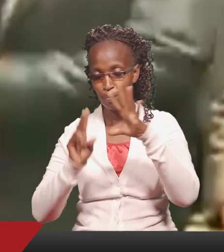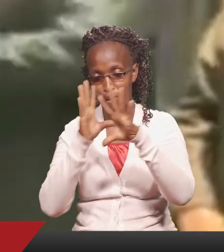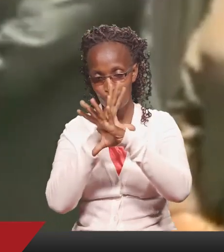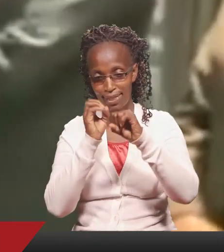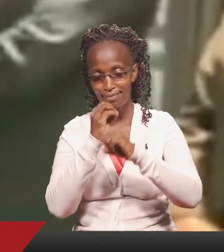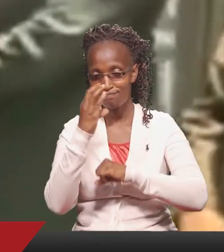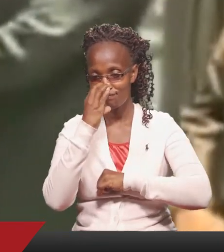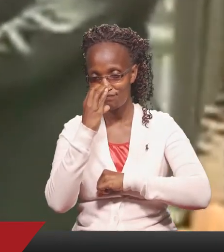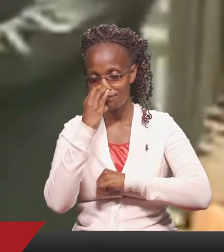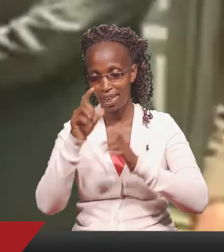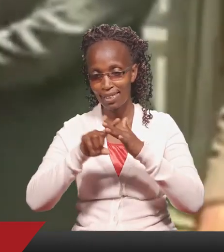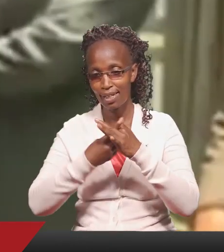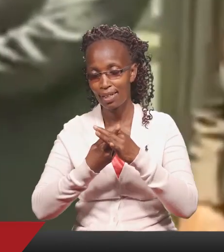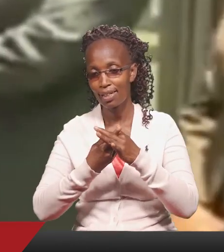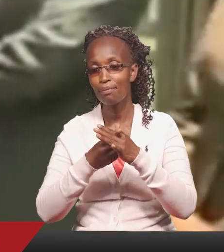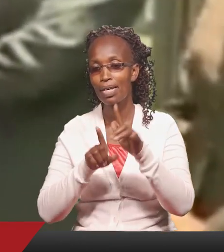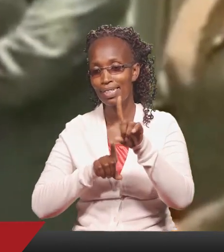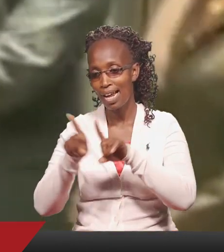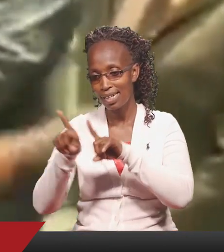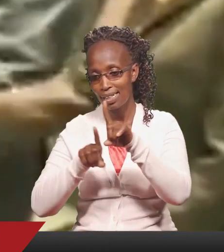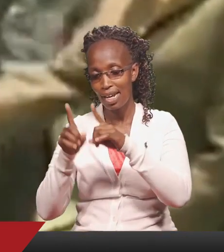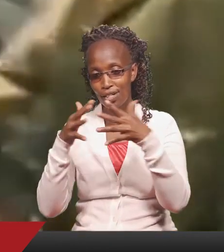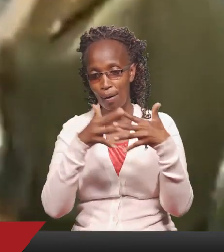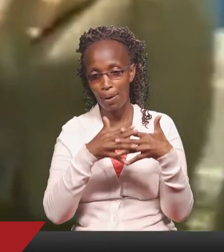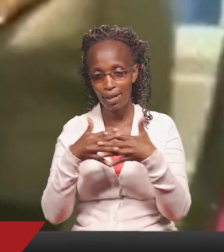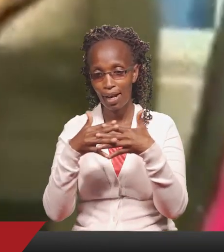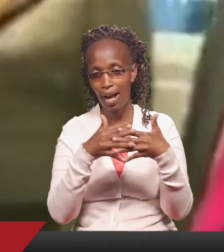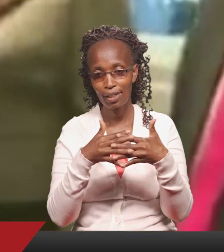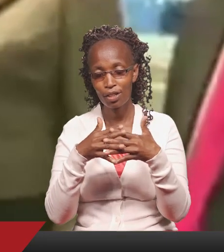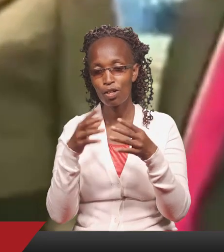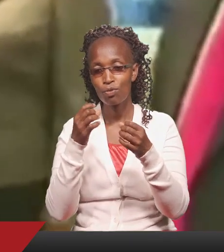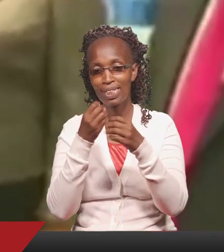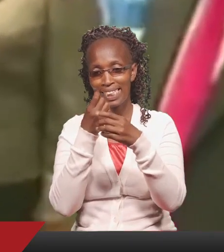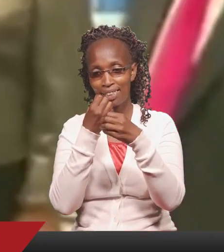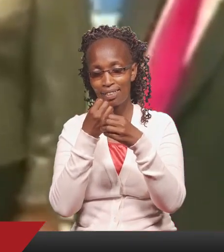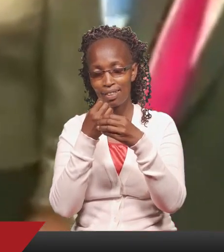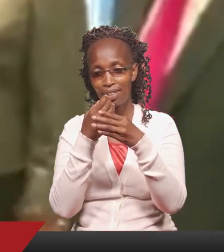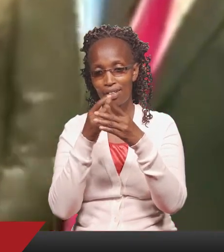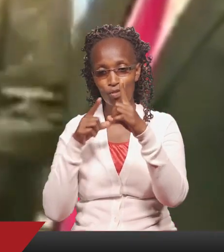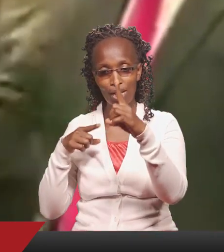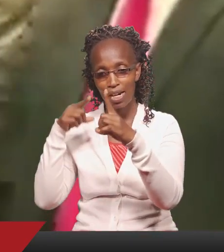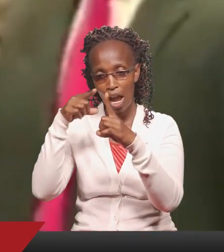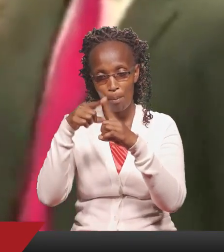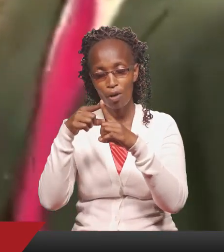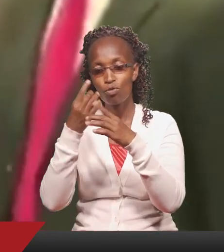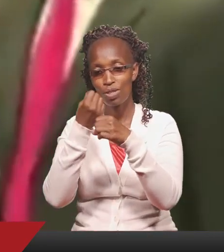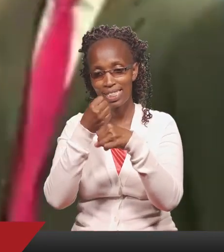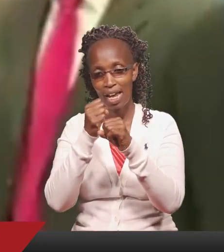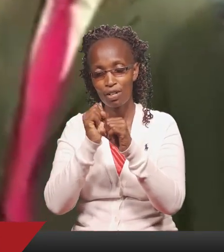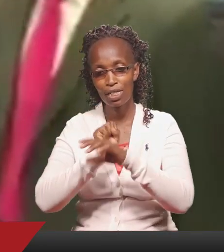Naibu wa rais Dr. William Ruto alianzisha safari yake ya Uingereza kwa makombora ya kisiasa,